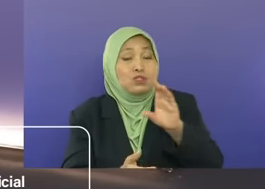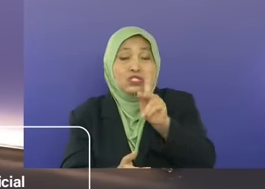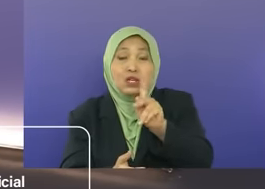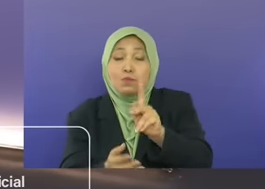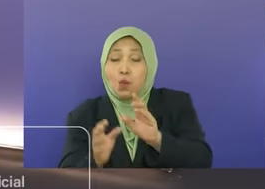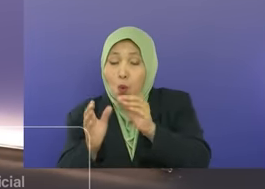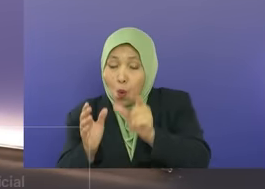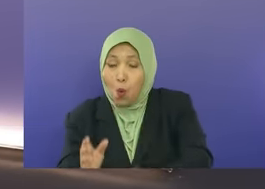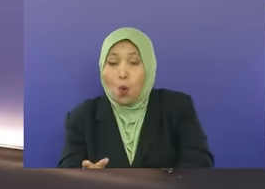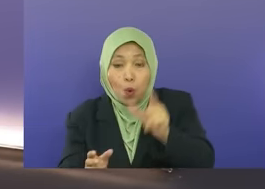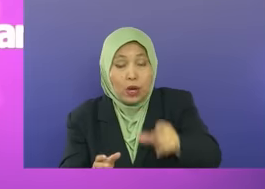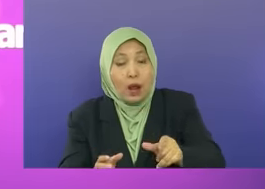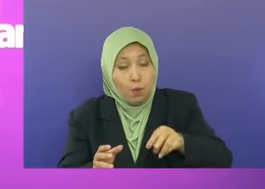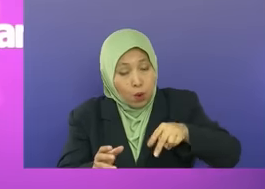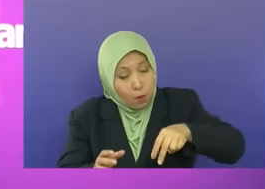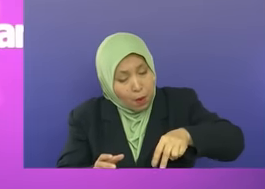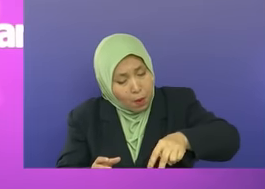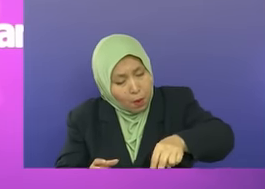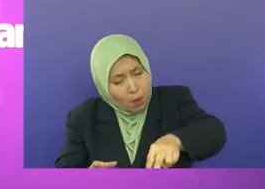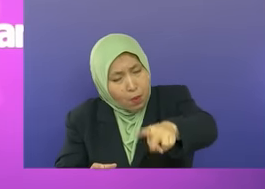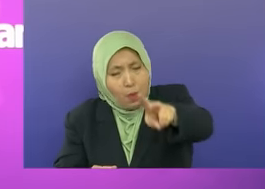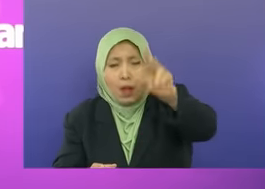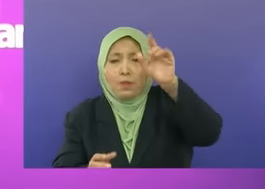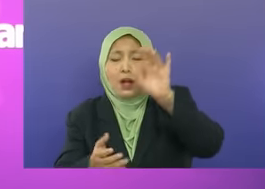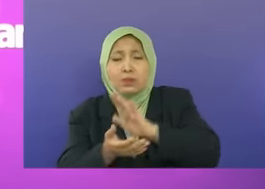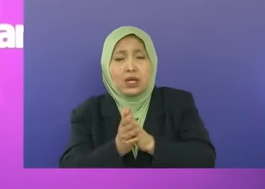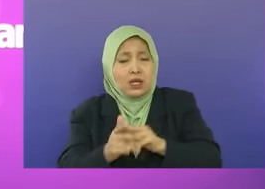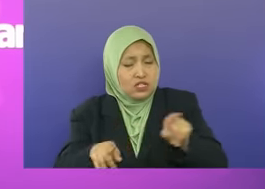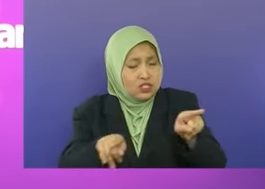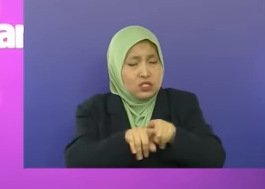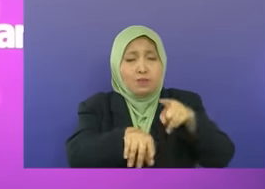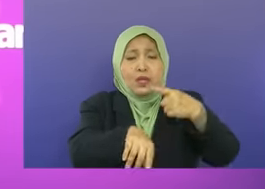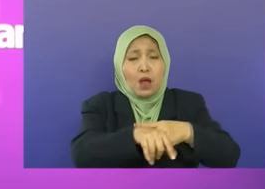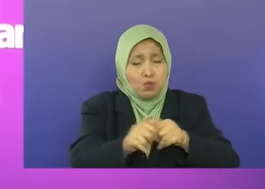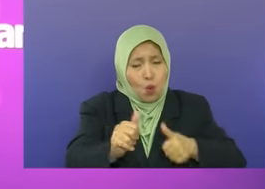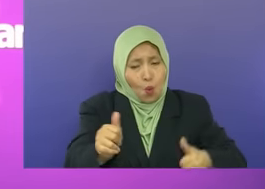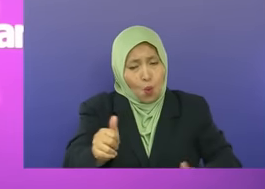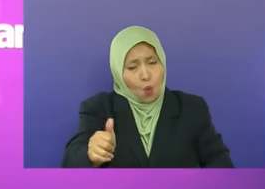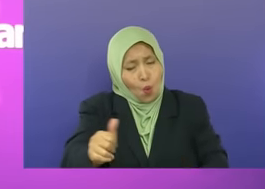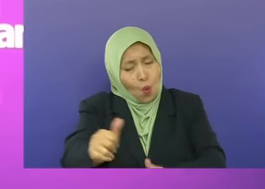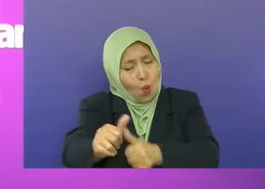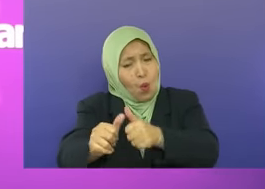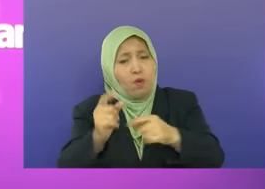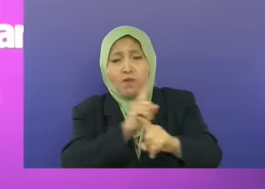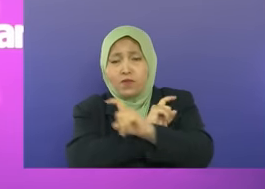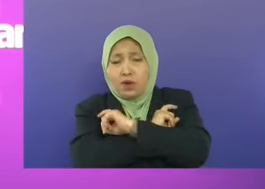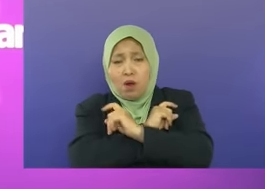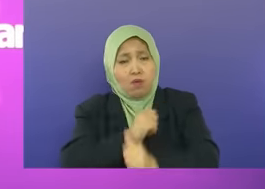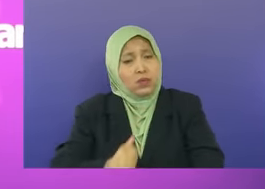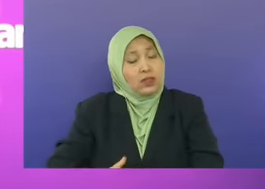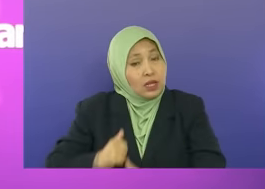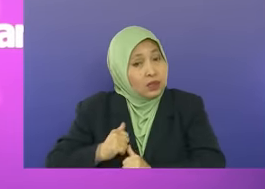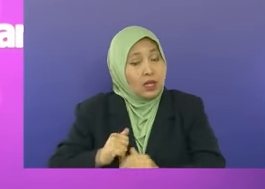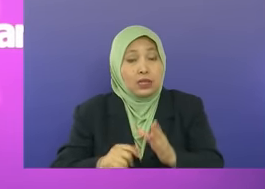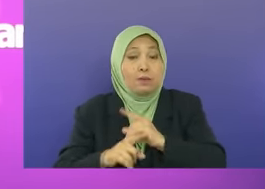boleh menyeberang dalam masih yang pendek kemudian dikejar oleh Firaun dan tentunya